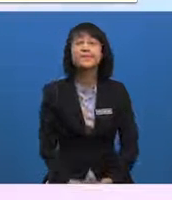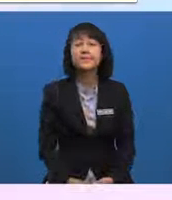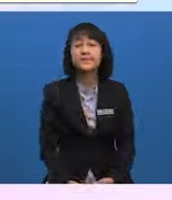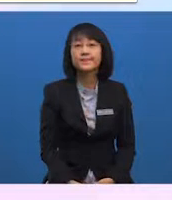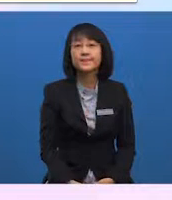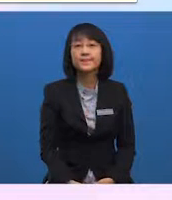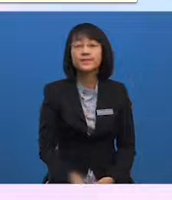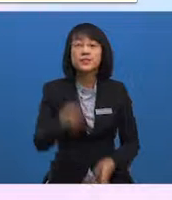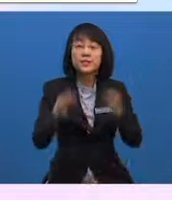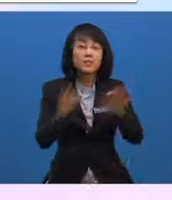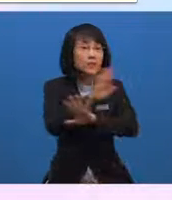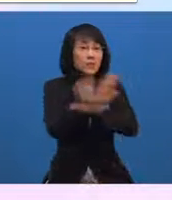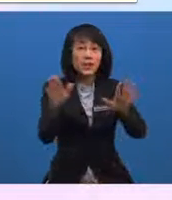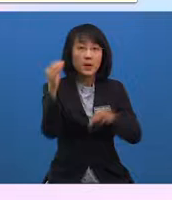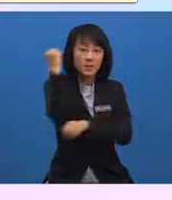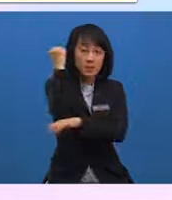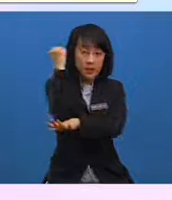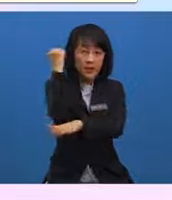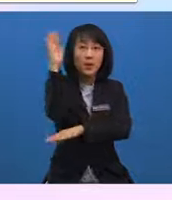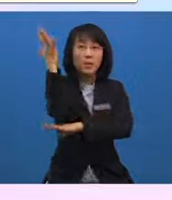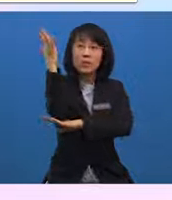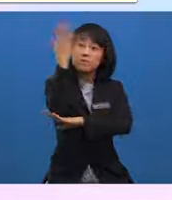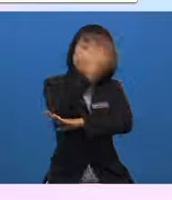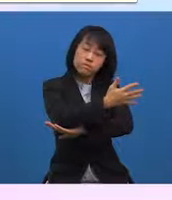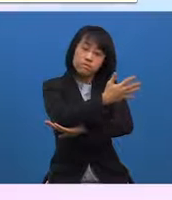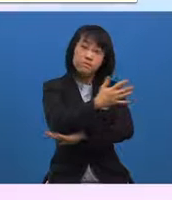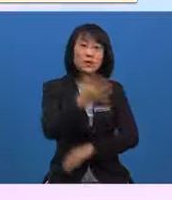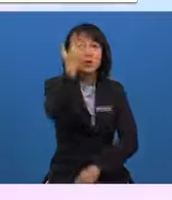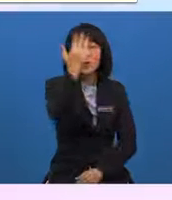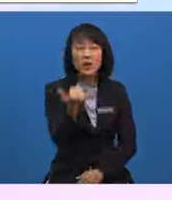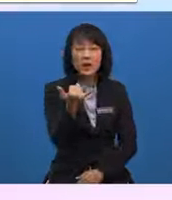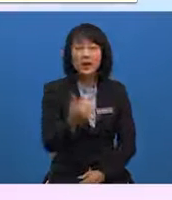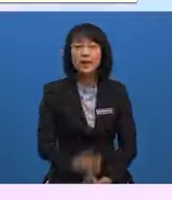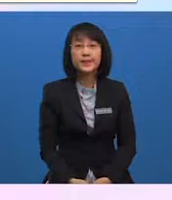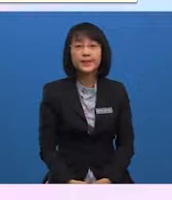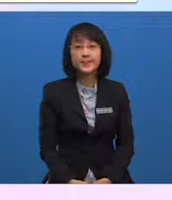Murid-murid, tanpa akar, pokok akan tumbang. Mengapa ya?